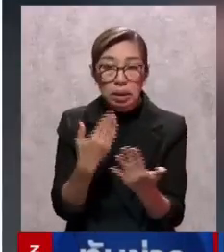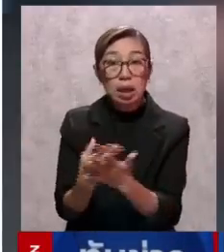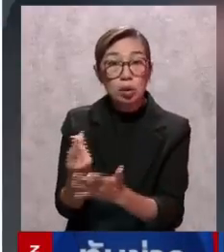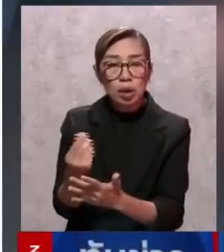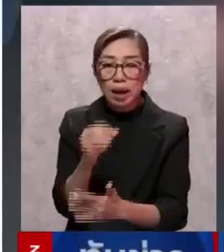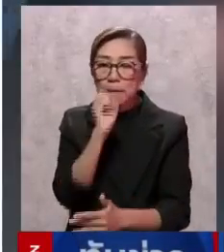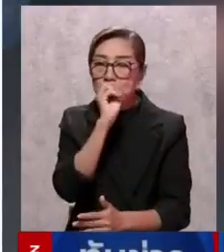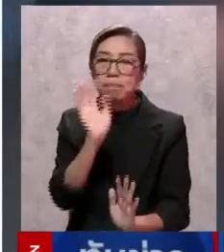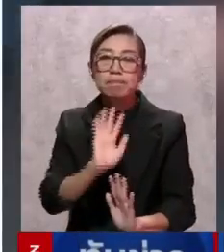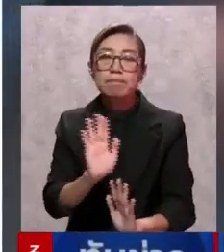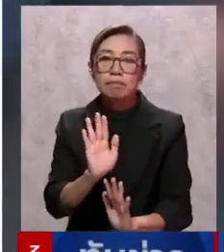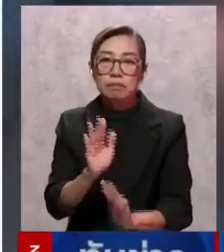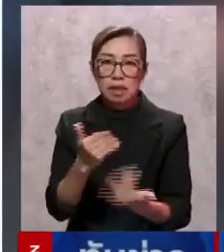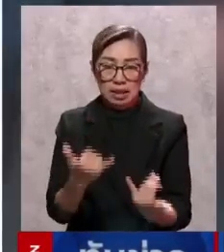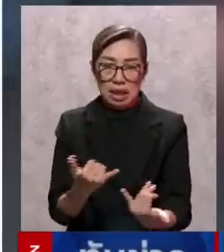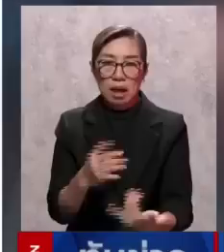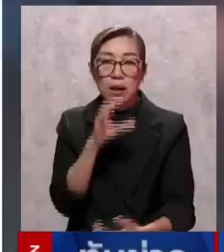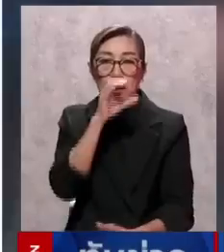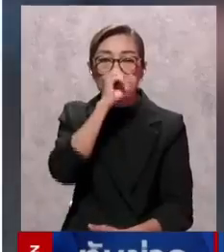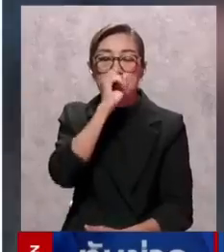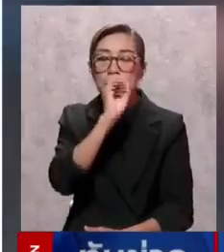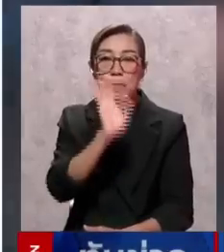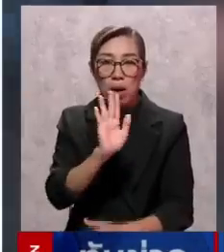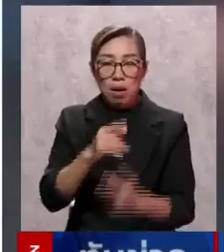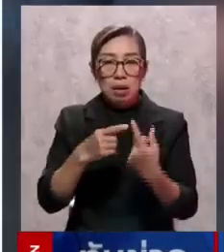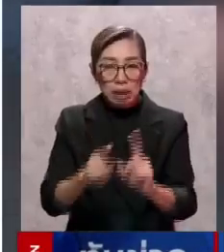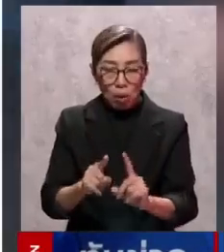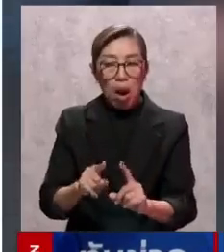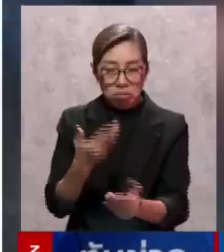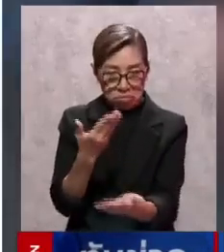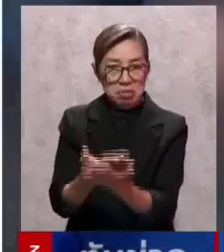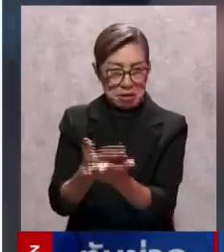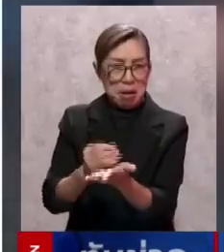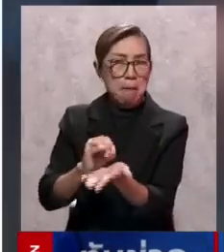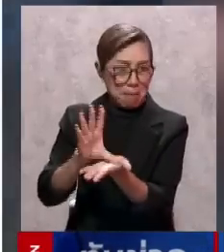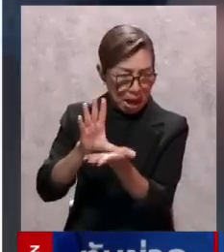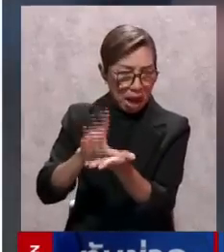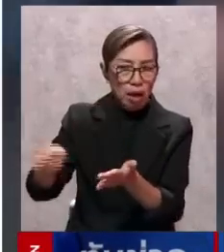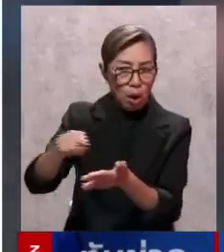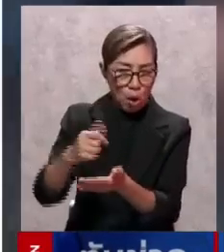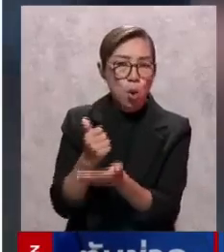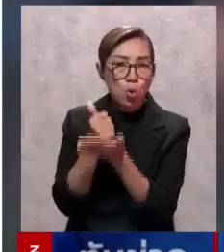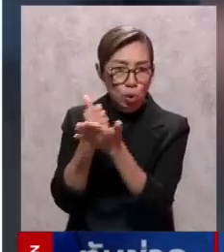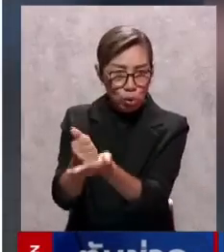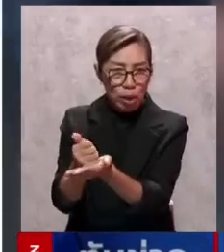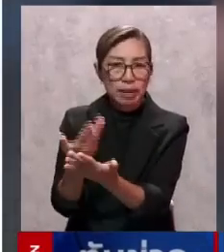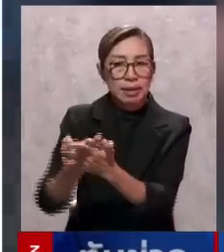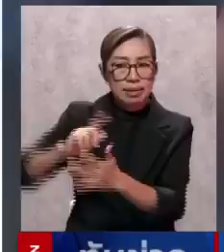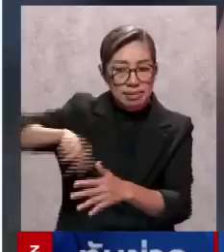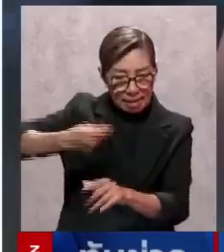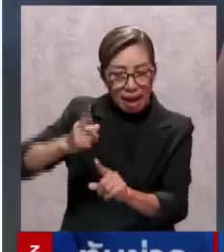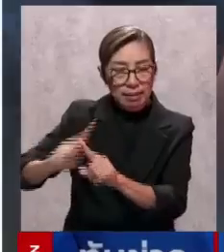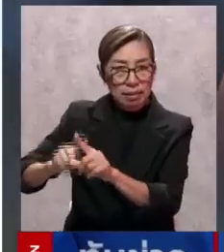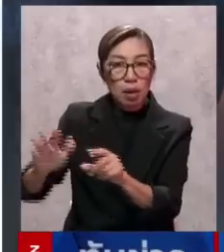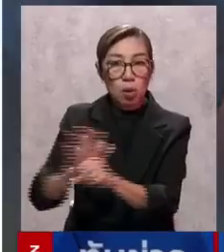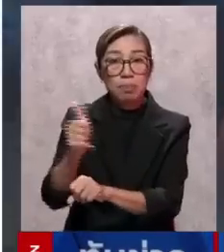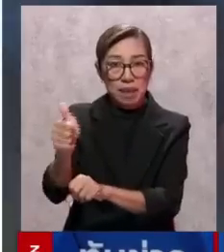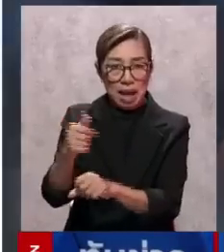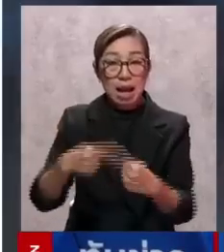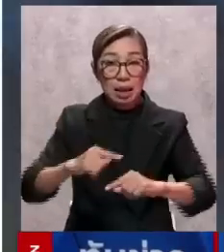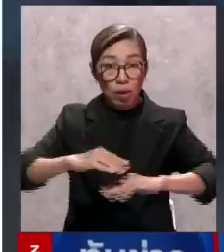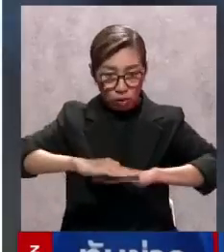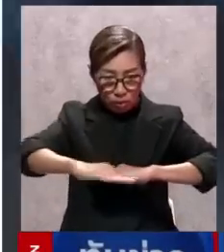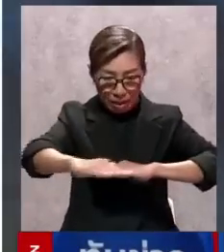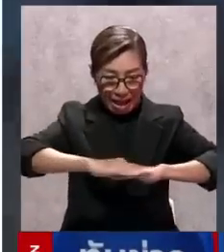นี้ยังไม่สามารถเปิดเผยได้นะคะแต่ก็ยืนยันว่ามากพอที่จะดูแลค่าใช้จ่ายได้โดยในเรื่องของทางเลื่อนที่เกิ